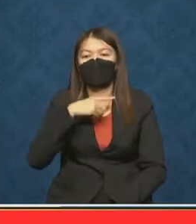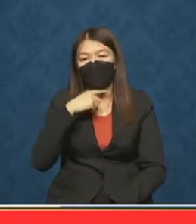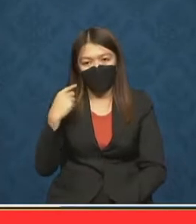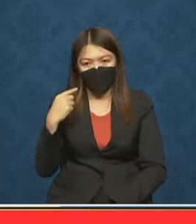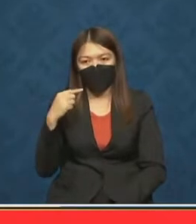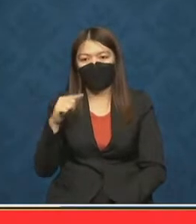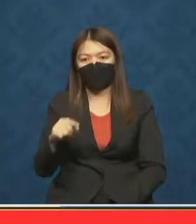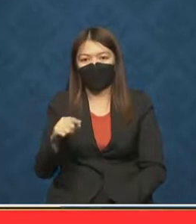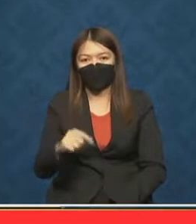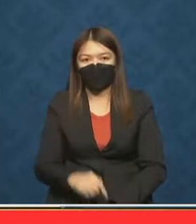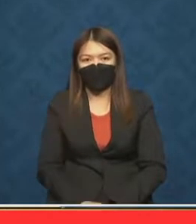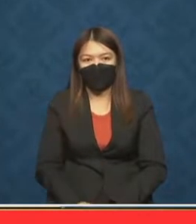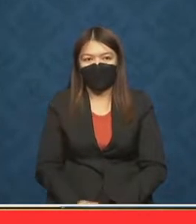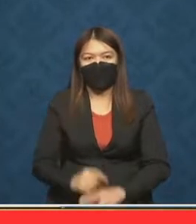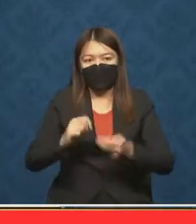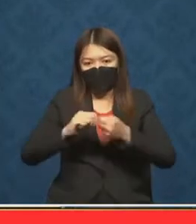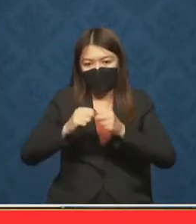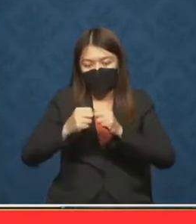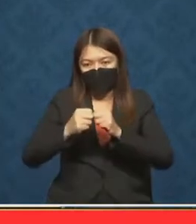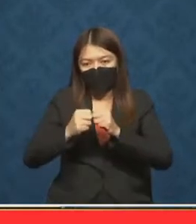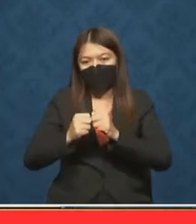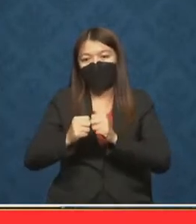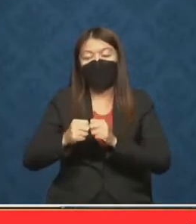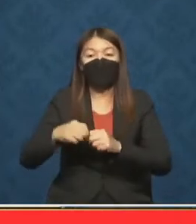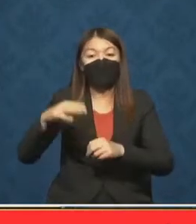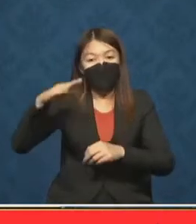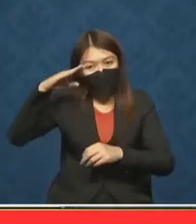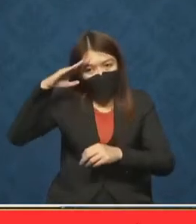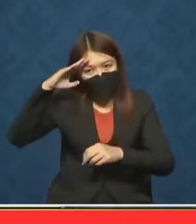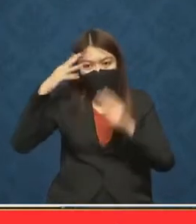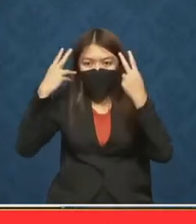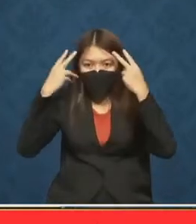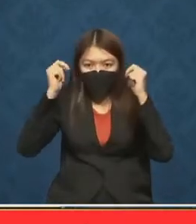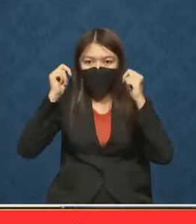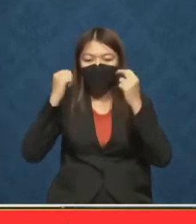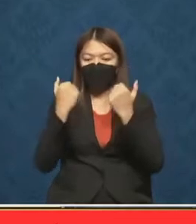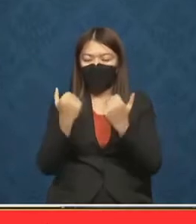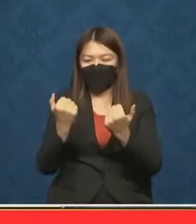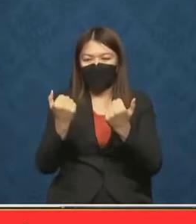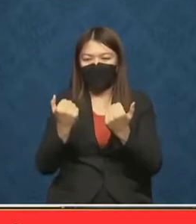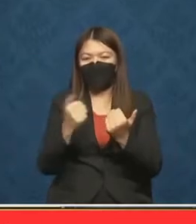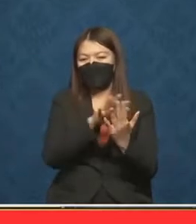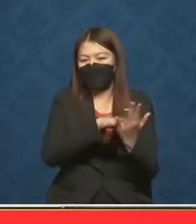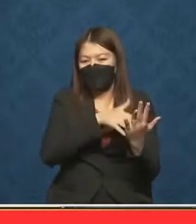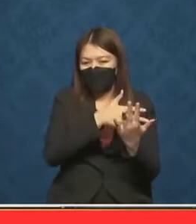ขอค